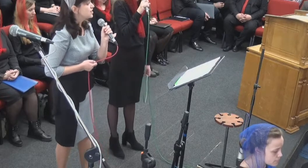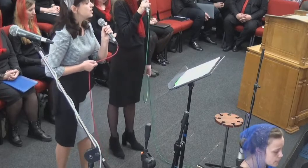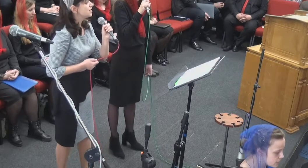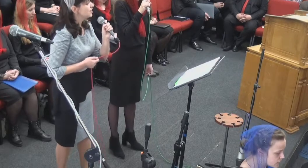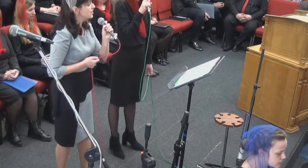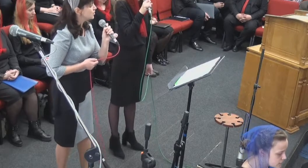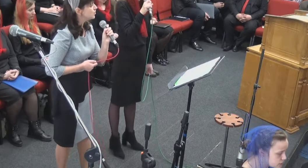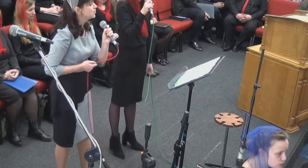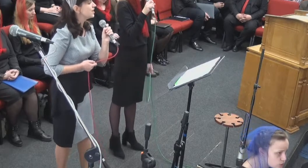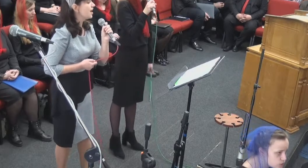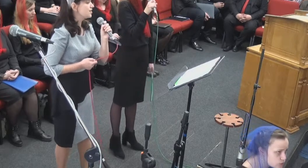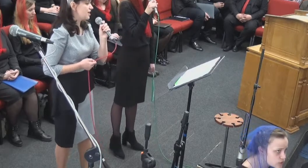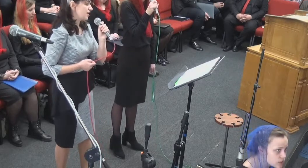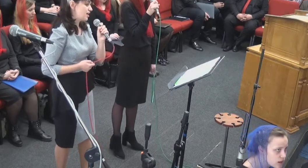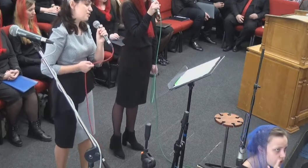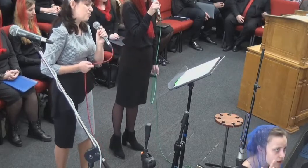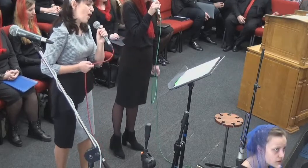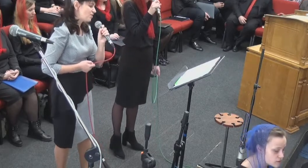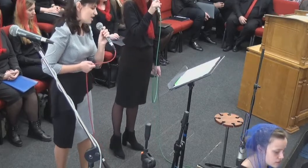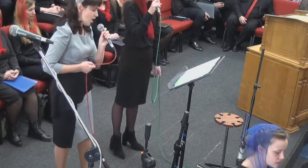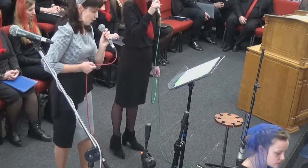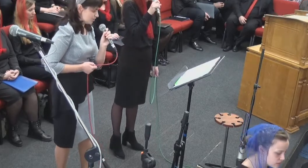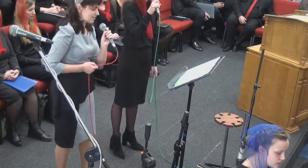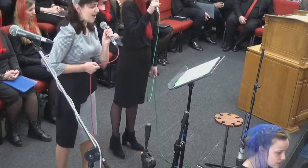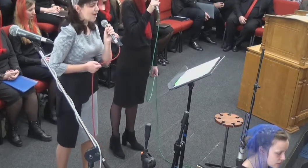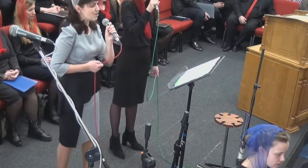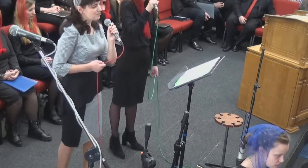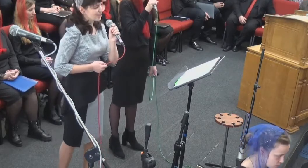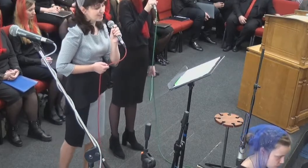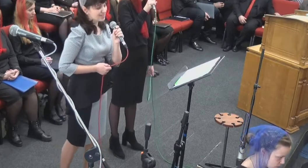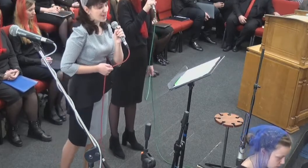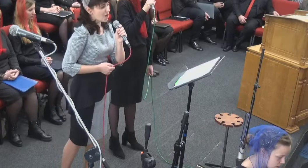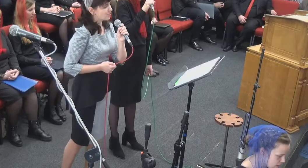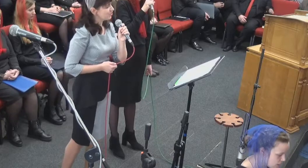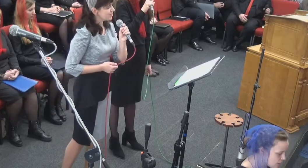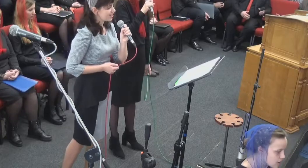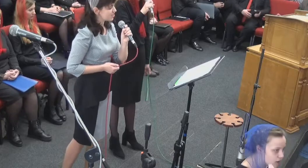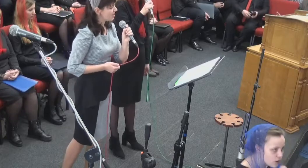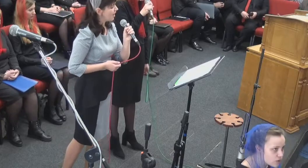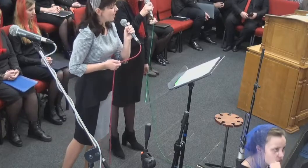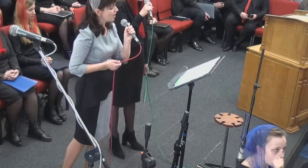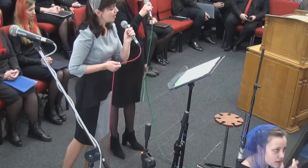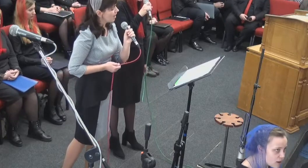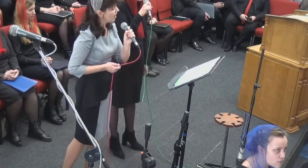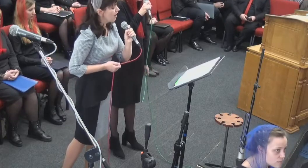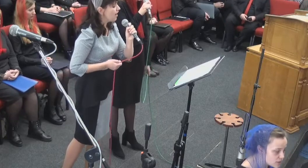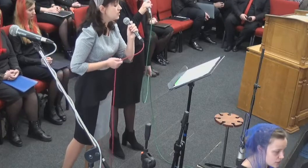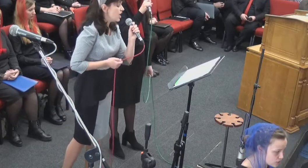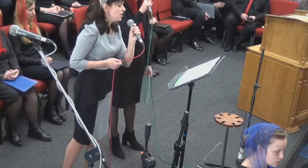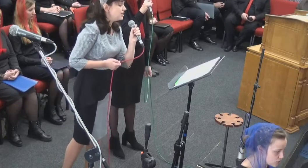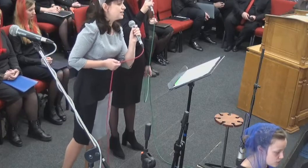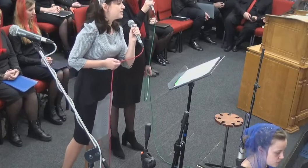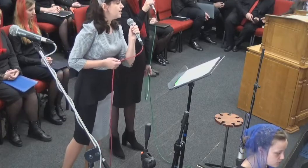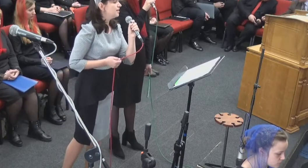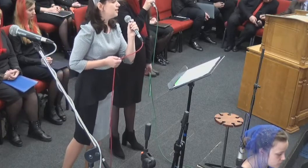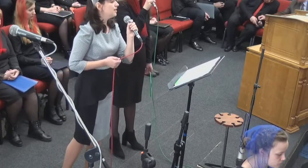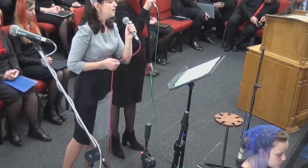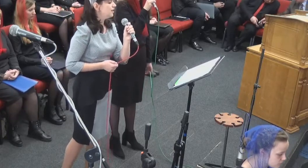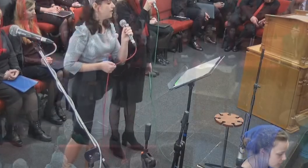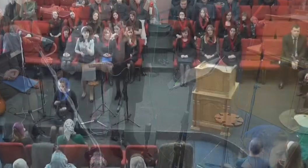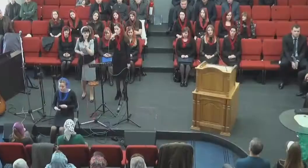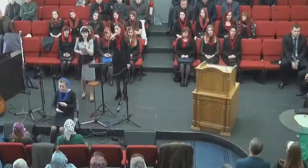уставать, идти туда, где Господь, Он там меня будет ждать.